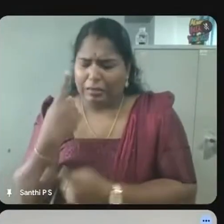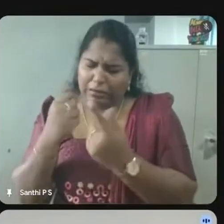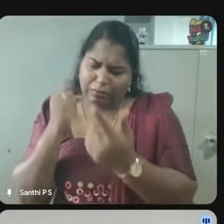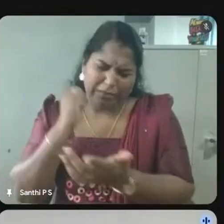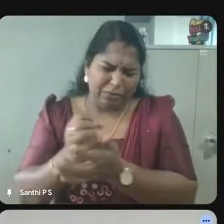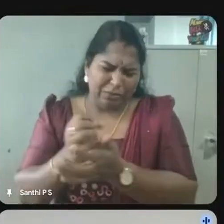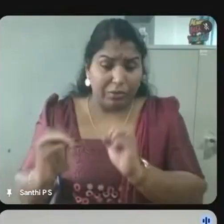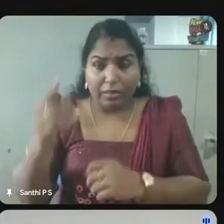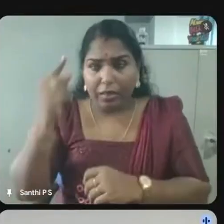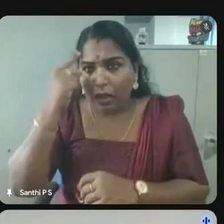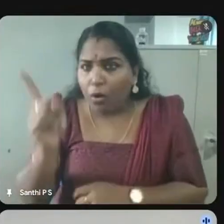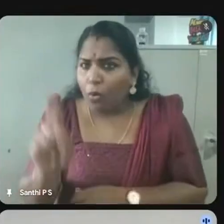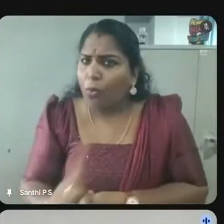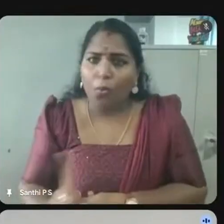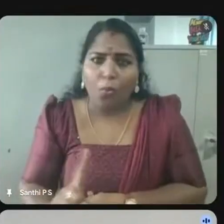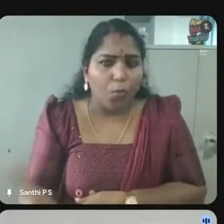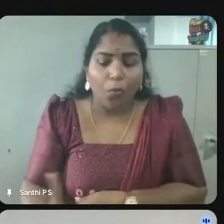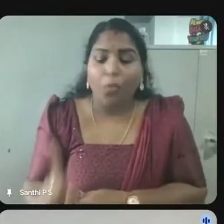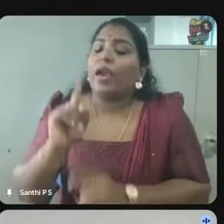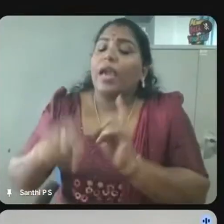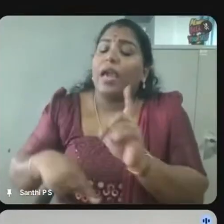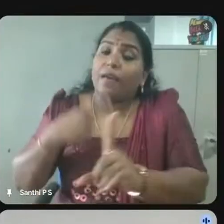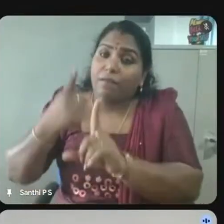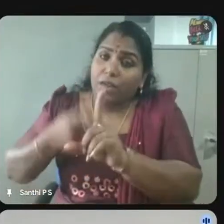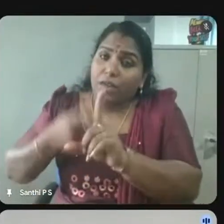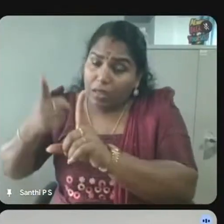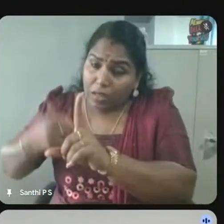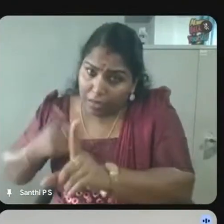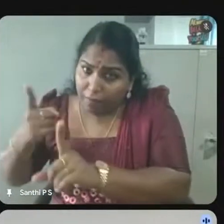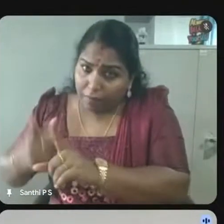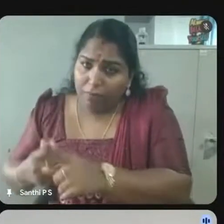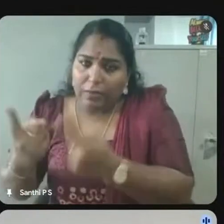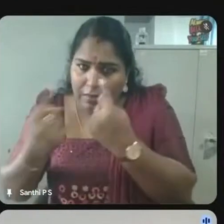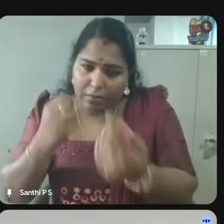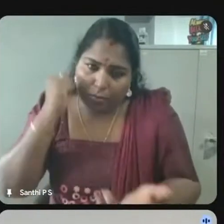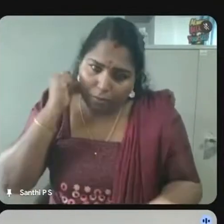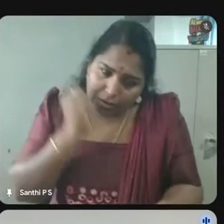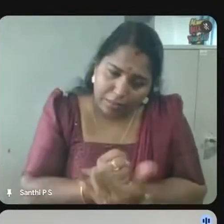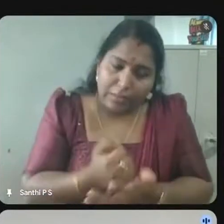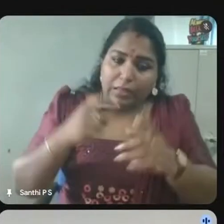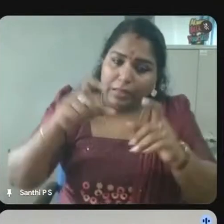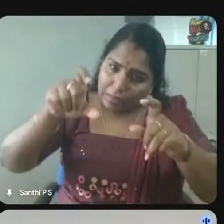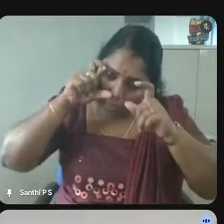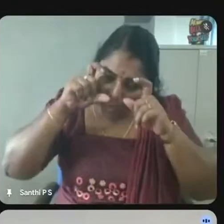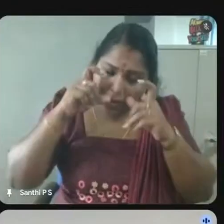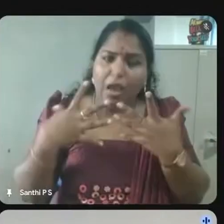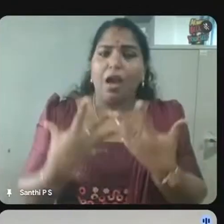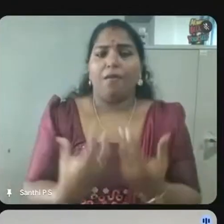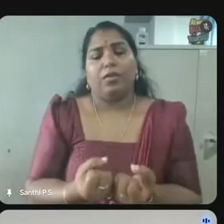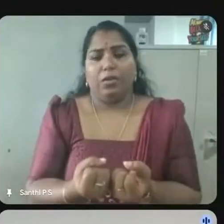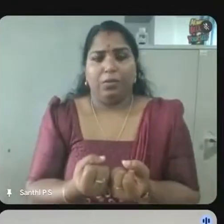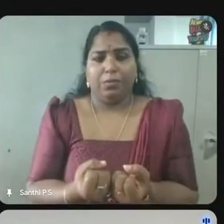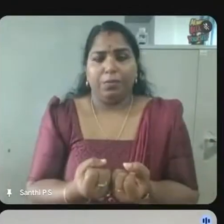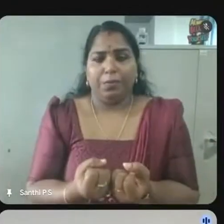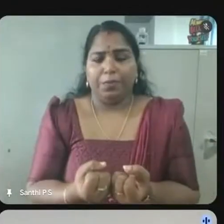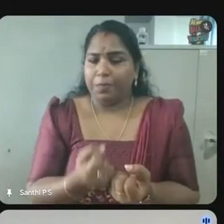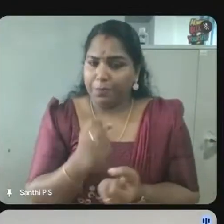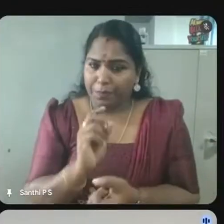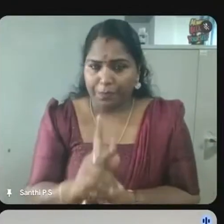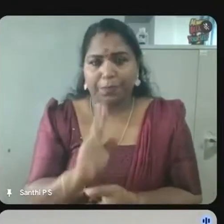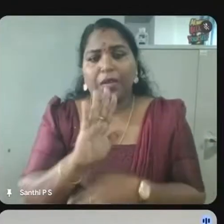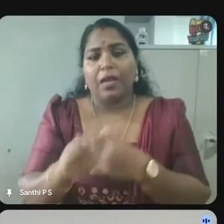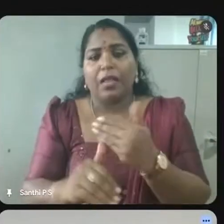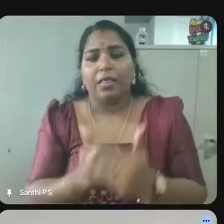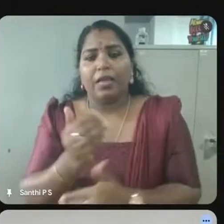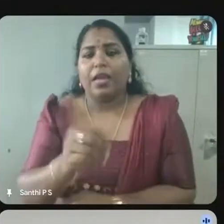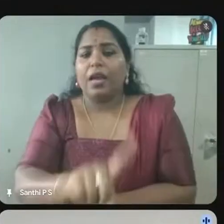ശരിയല്ല. നമുക്ക് ഓരോ വർഷവും അവരെ ചെക്ക് ചെയ്യണം, കാഴ്ചക്കുറവ് ചെക്ക് ചെയ്യണം. അവർക്ക് കണ്ണാടിയൊക്കെ പിന്നീട് വേണ്ടി വന്നേക്കാം. റെറ്റിനൈറ്റിസ് പിഗ്മെന്റോസ എന്ന് പറയുന്ന